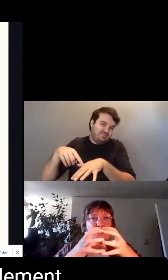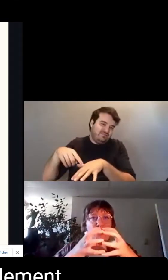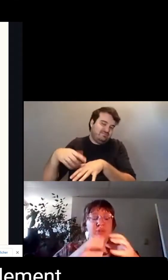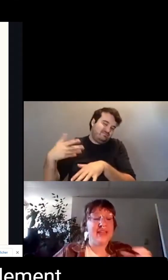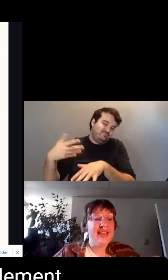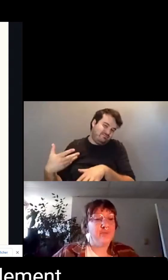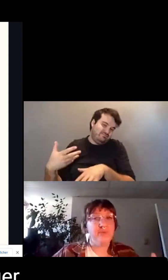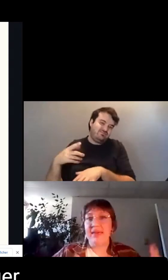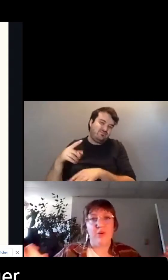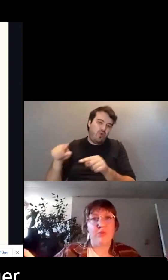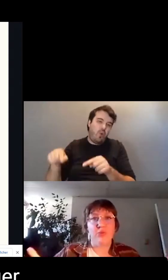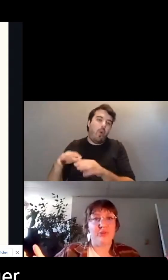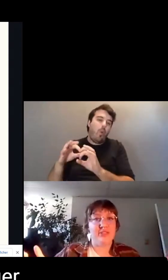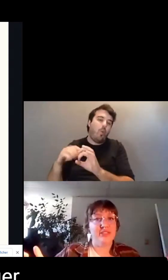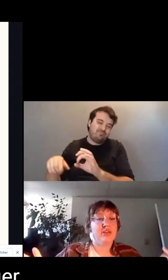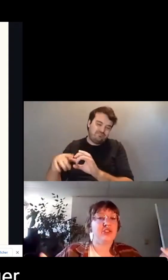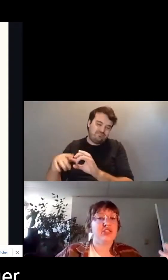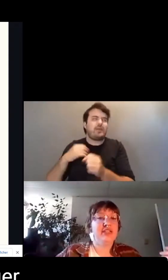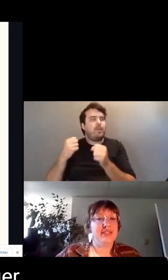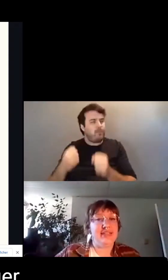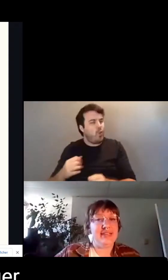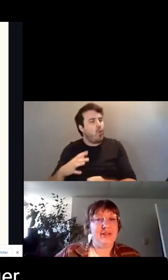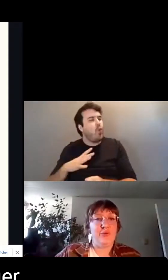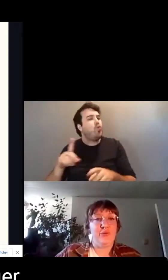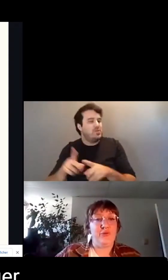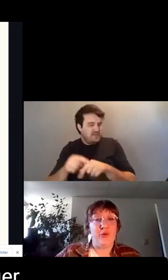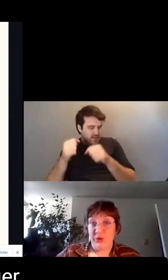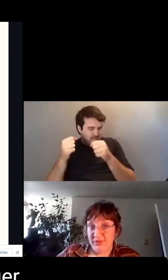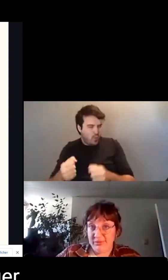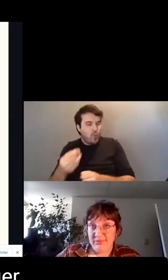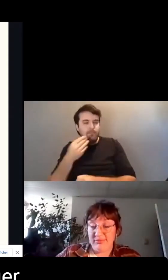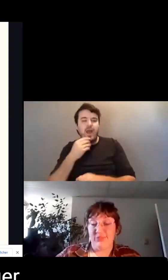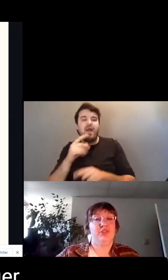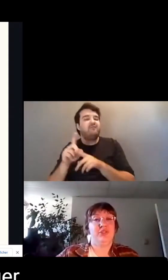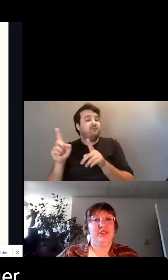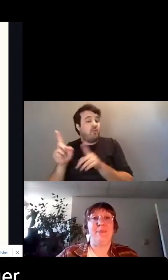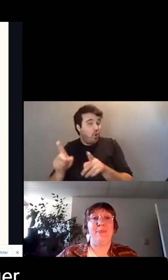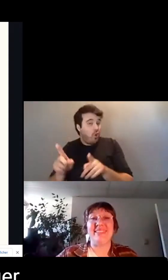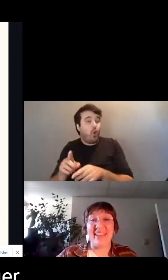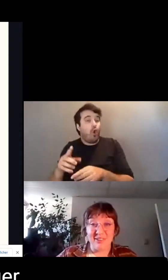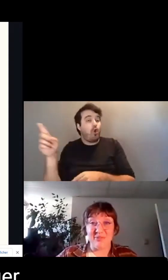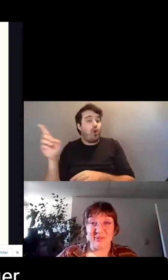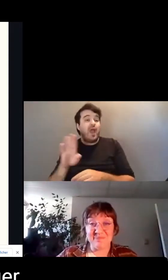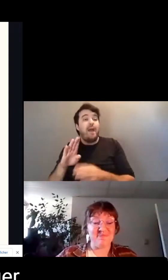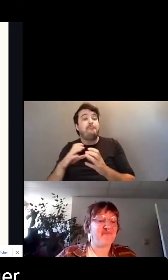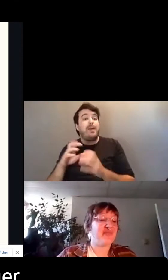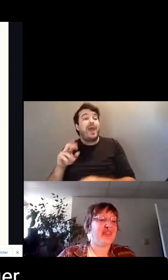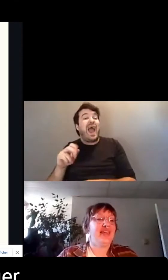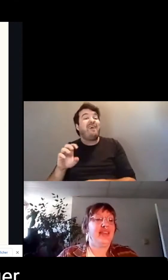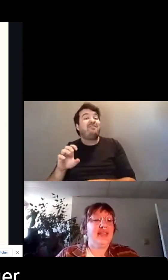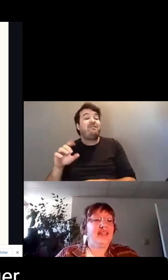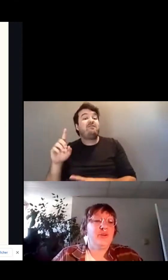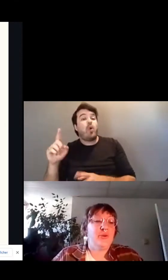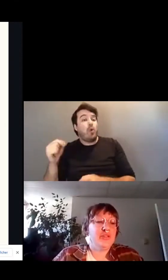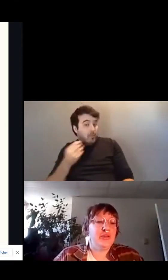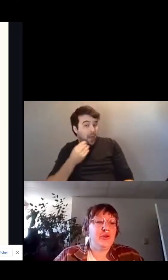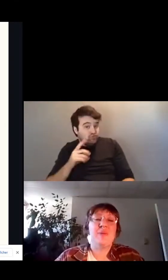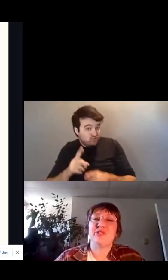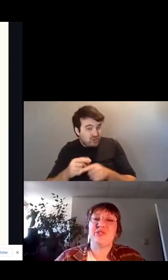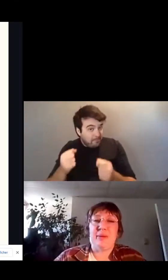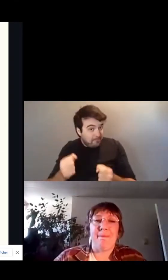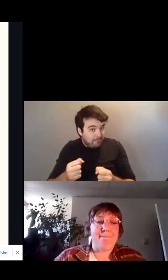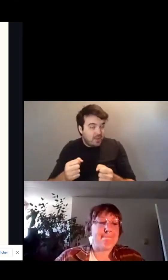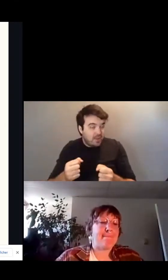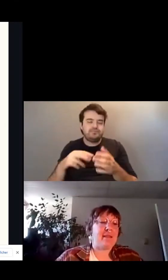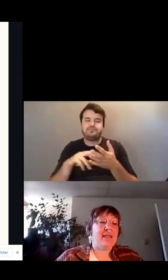racine ronde. Mais on pourrait aussi manger les feuilles de la betterave. Donc,